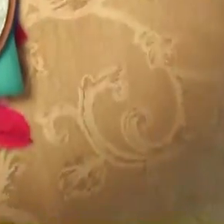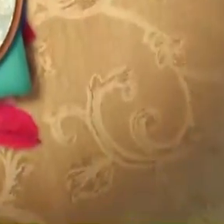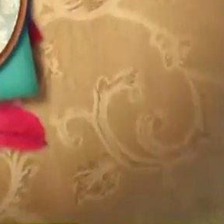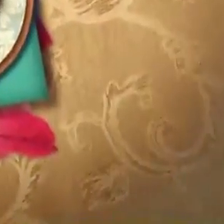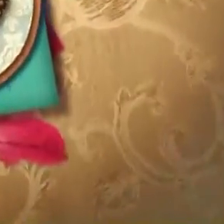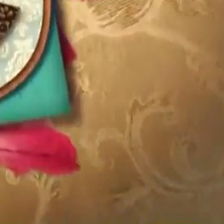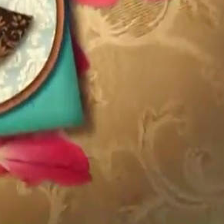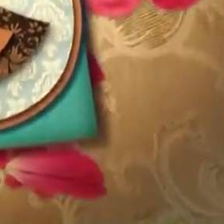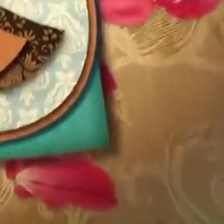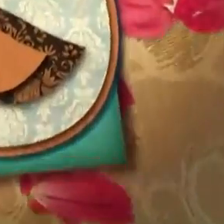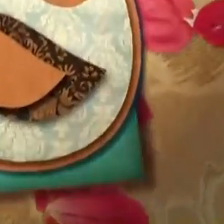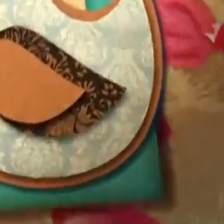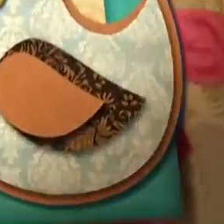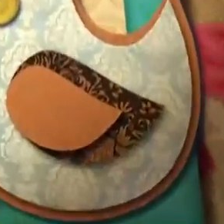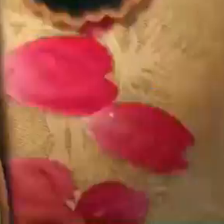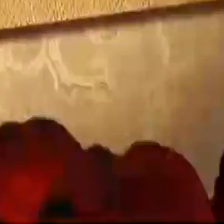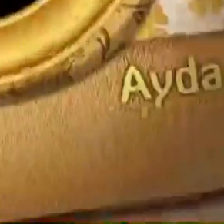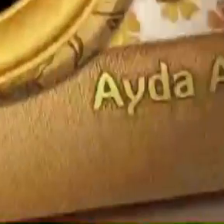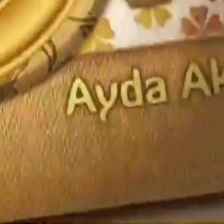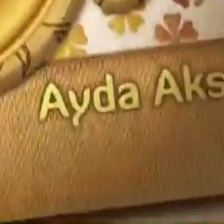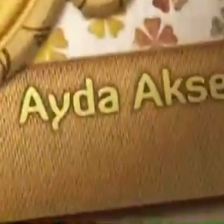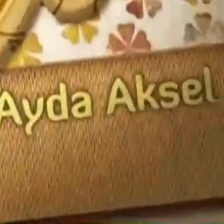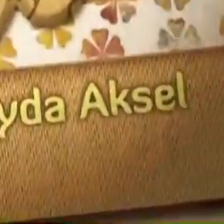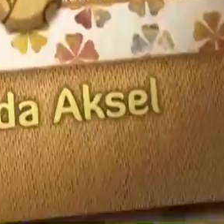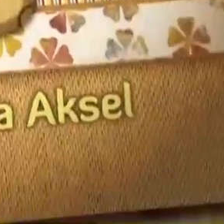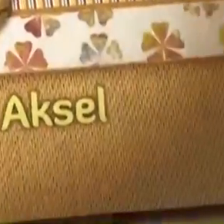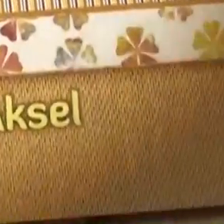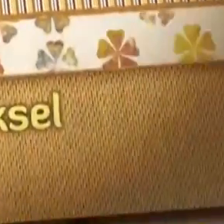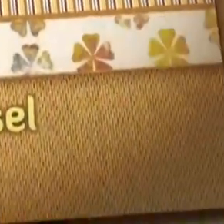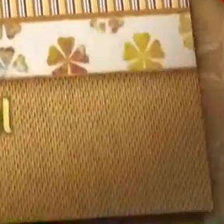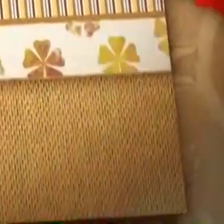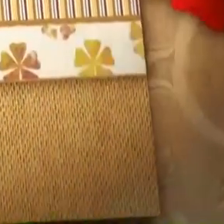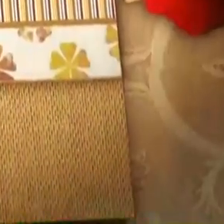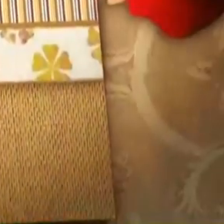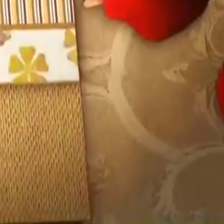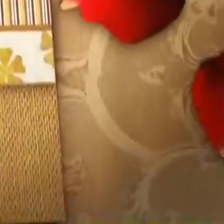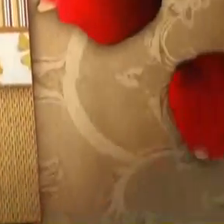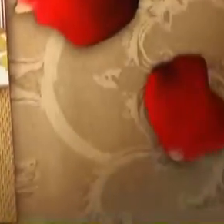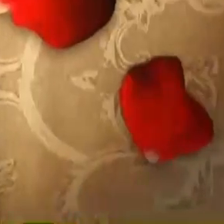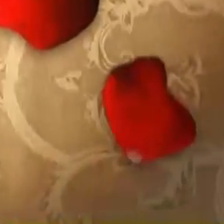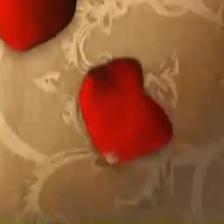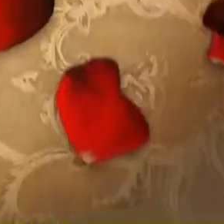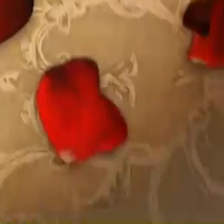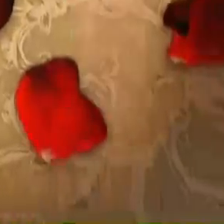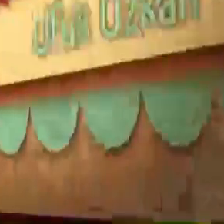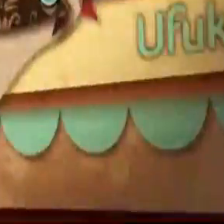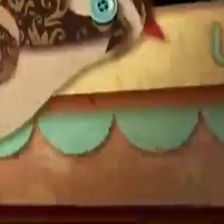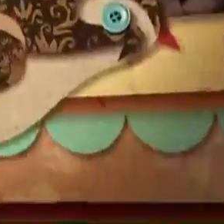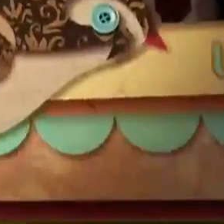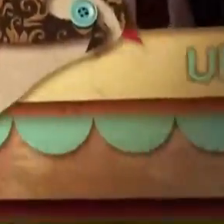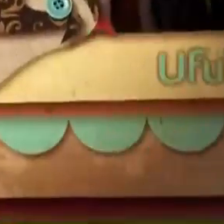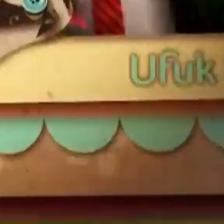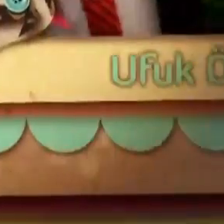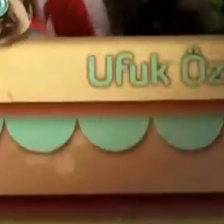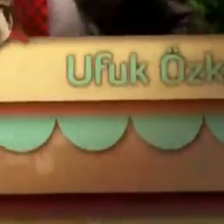akıyor. Kemal Hüseyin Avni Danyal, Serpil Ayda Aksel, Nurhan Ufuk Özkan, Biricik Ece Mözkaya Üstündağ,